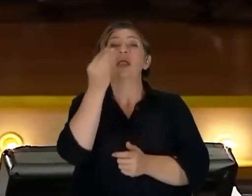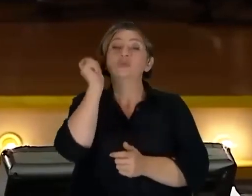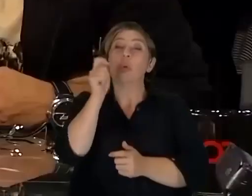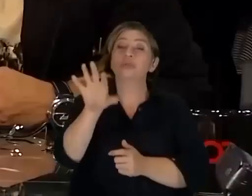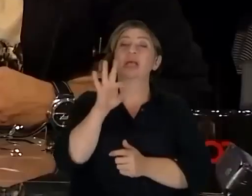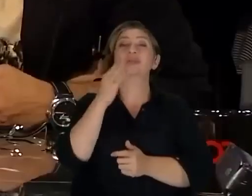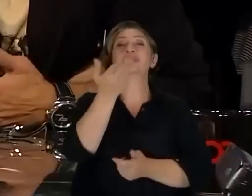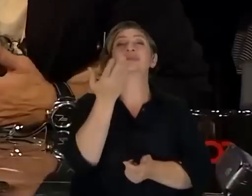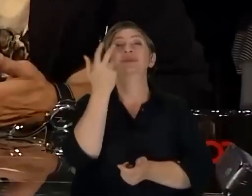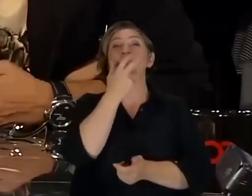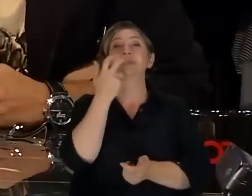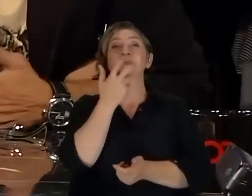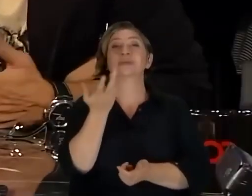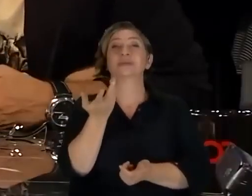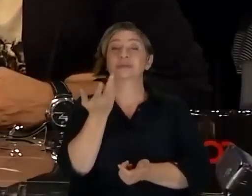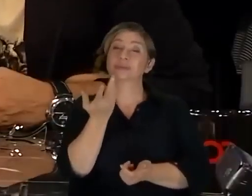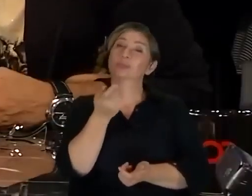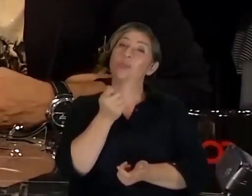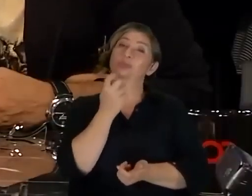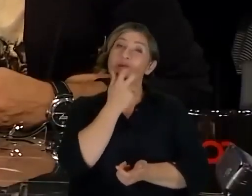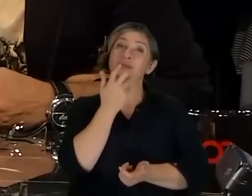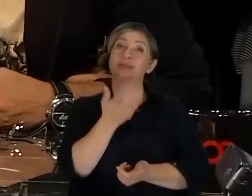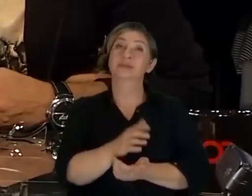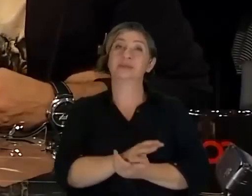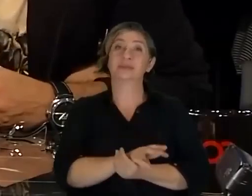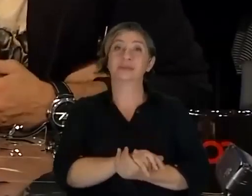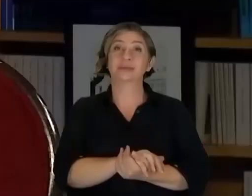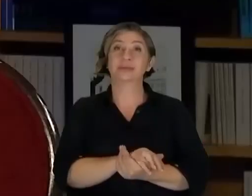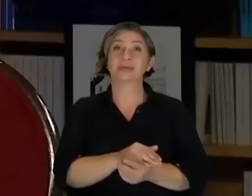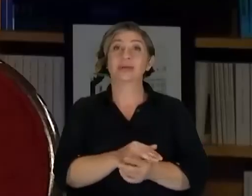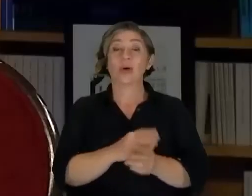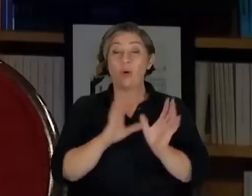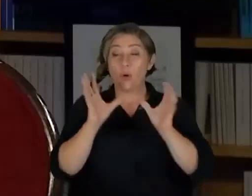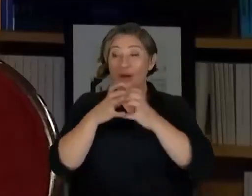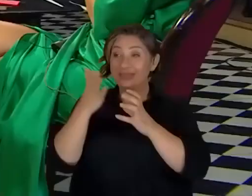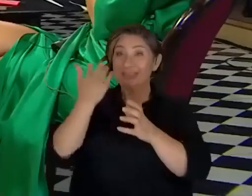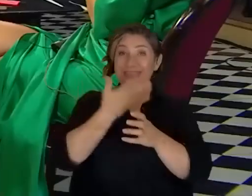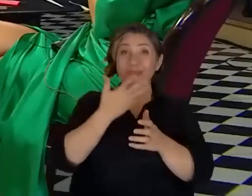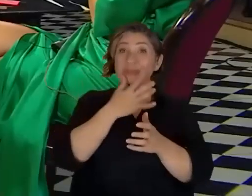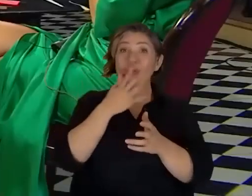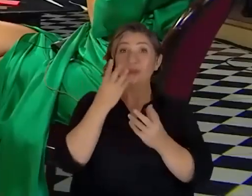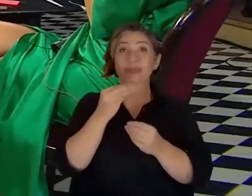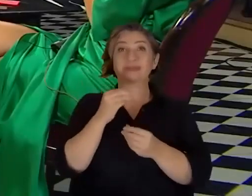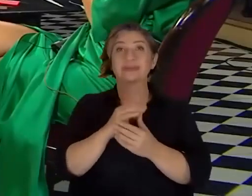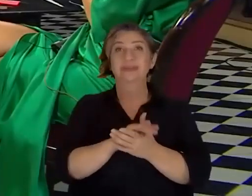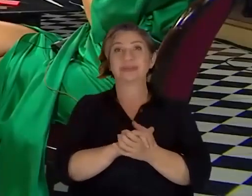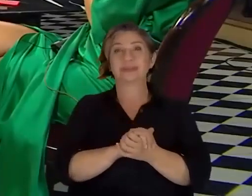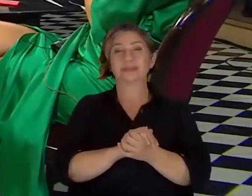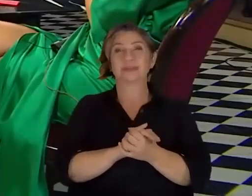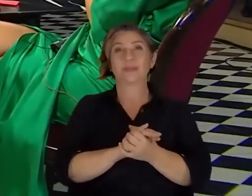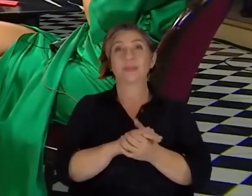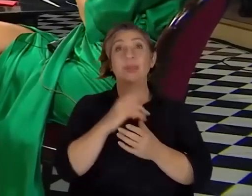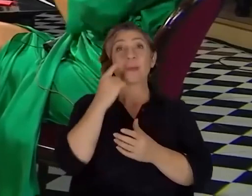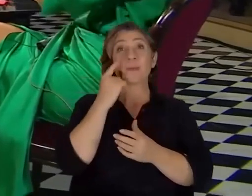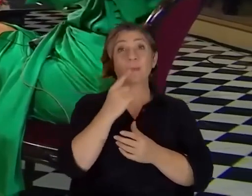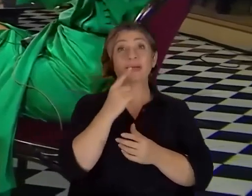zorunu seçtin yani. Evet. My Way falan var mı? Yok, My Way yok ama. Orkestra da biliyor olabilir. My Way biliyorsun. My Way yok. Yok. Alayım. Bak,